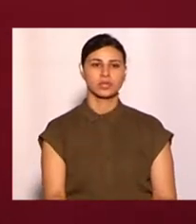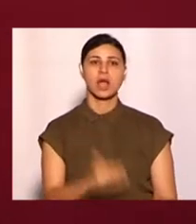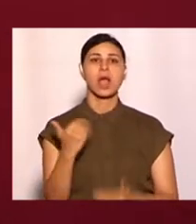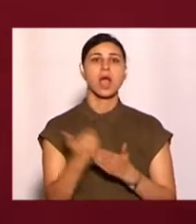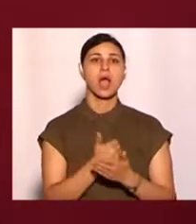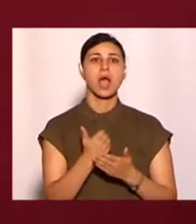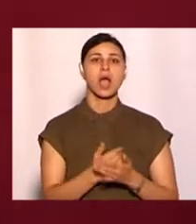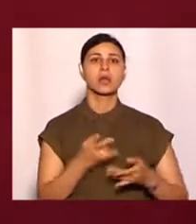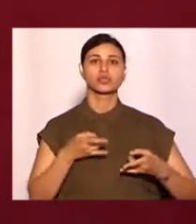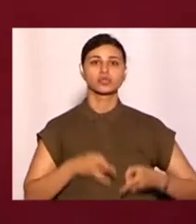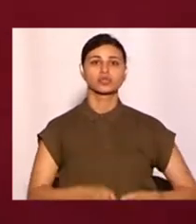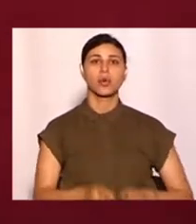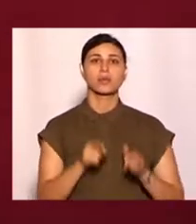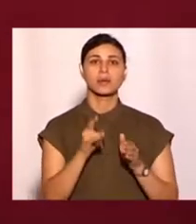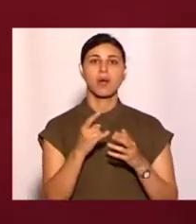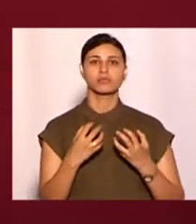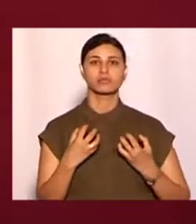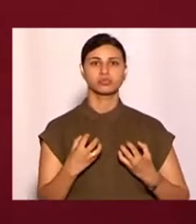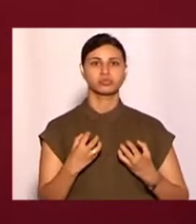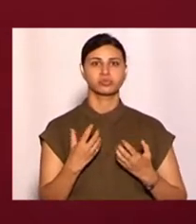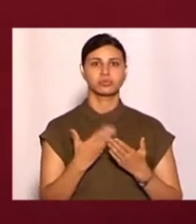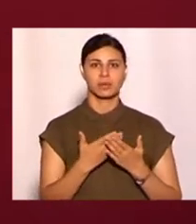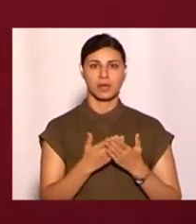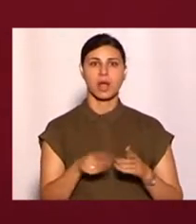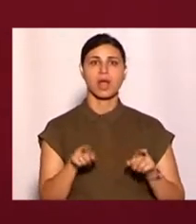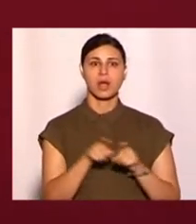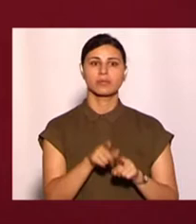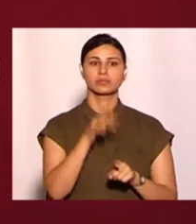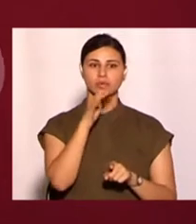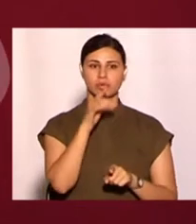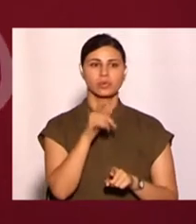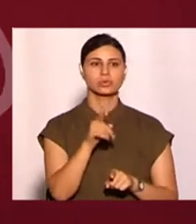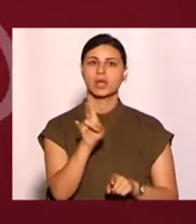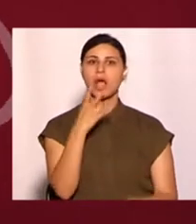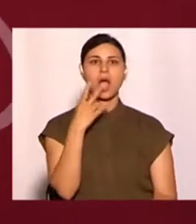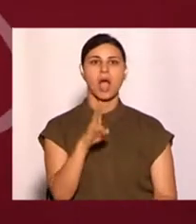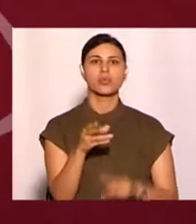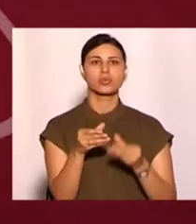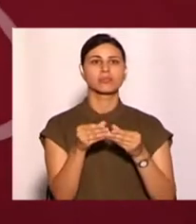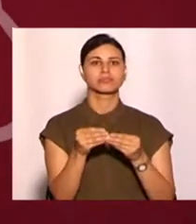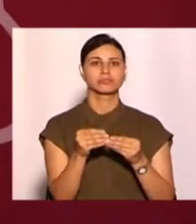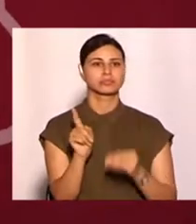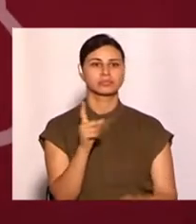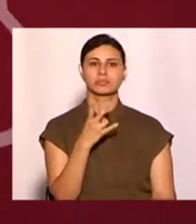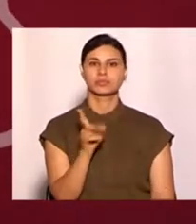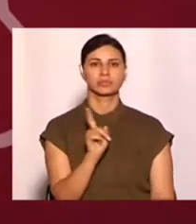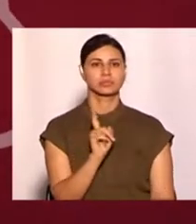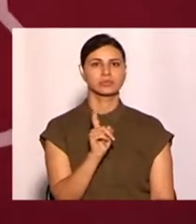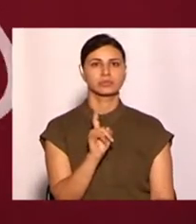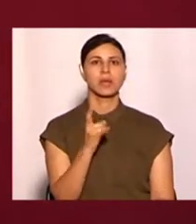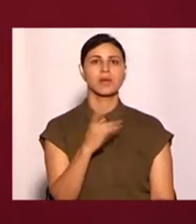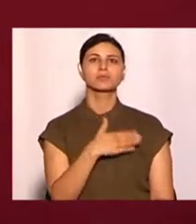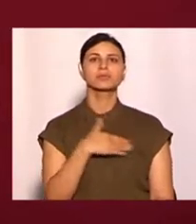ახალშობილის სარძევე ჯირკვალი გადიდებული და გამკვირვებულია. ასეთ შემთხვევაში არ სცადოთ შიგთავსის გამოტევნა და არ